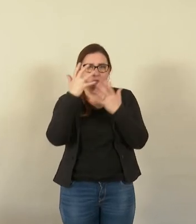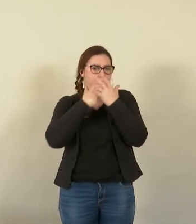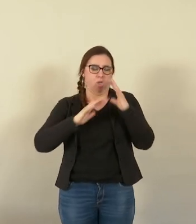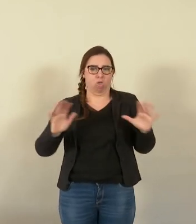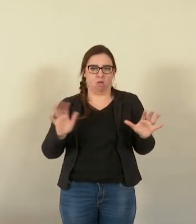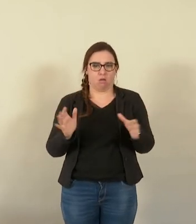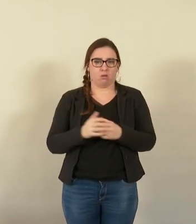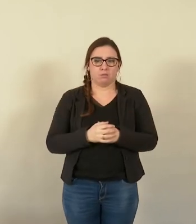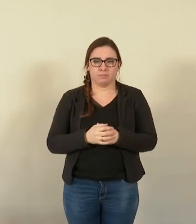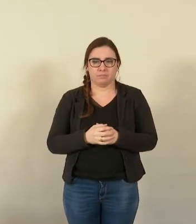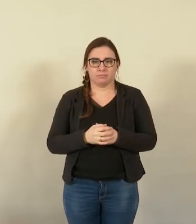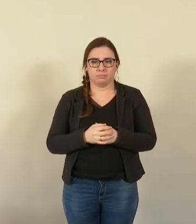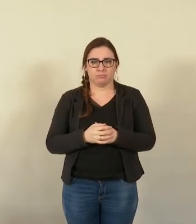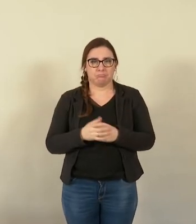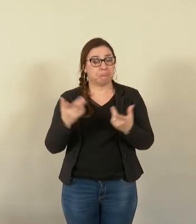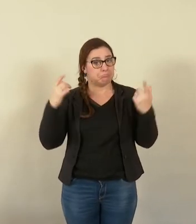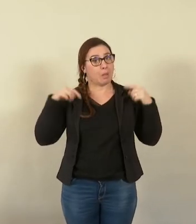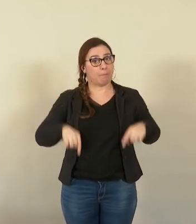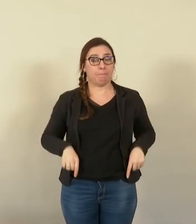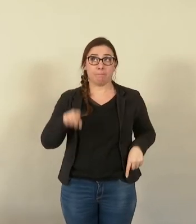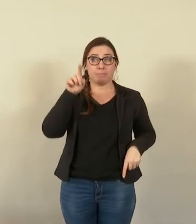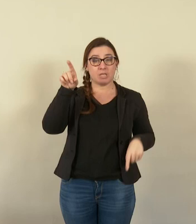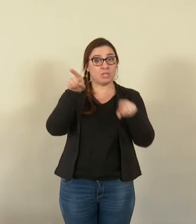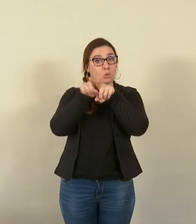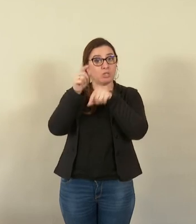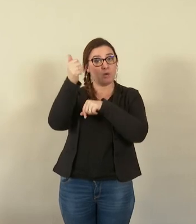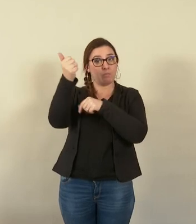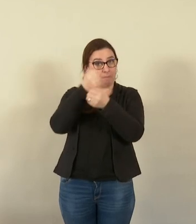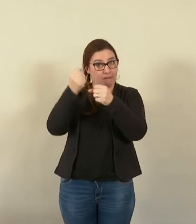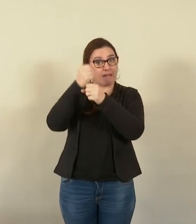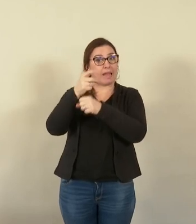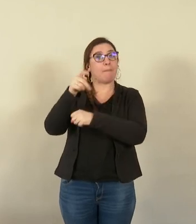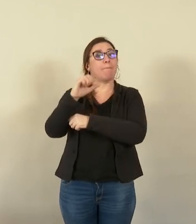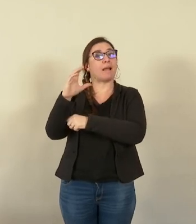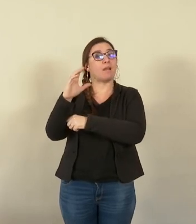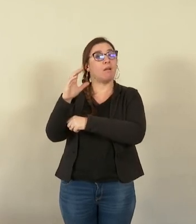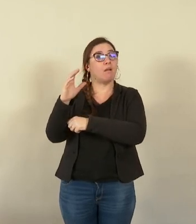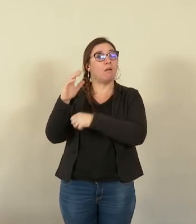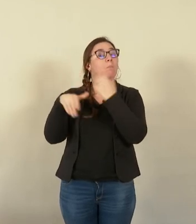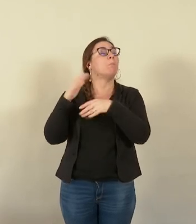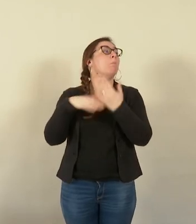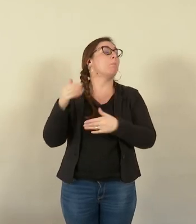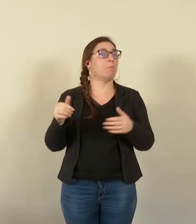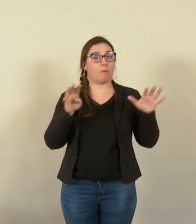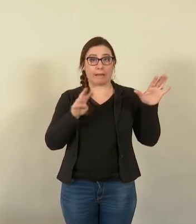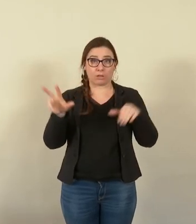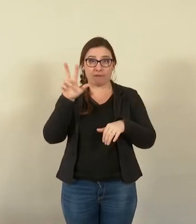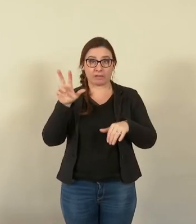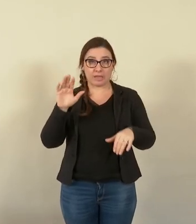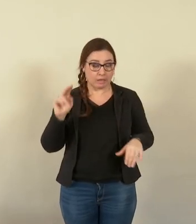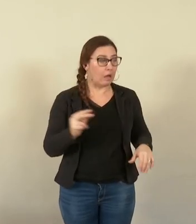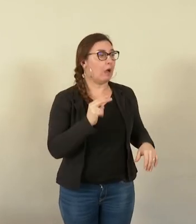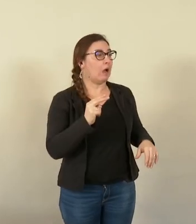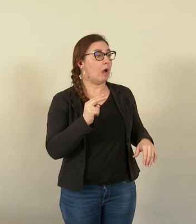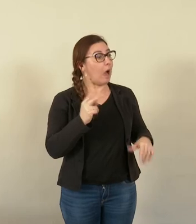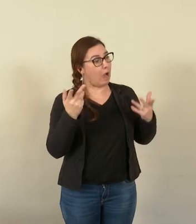pensons comme le ministre qui avait mis en place la PAC hein il était revenu dire en 93 que une politique publique qui